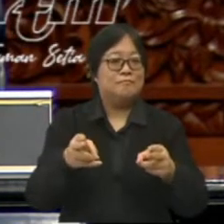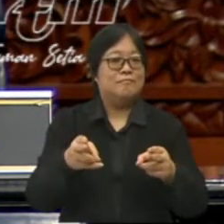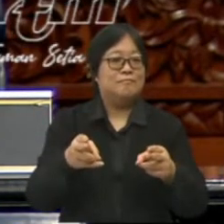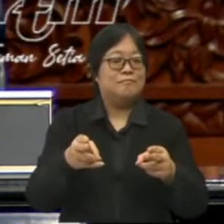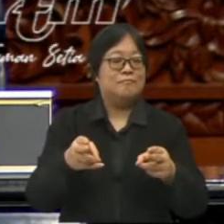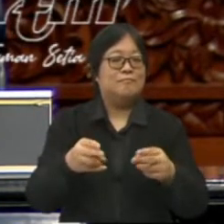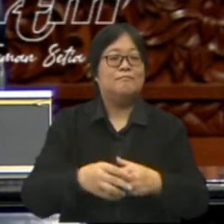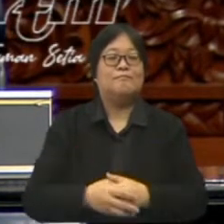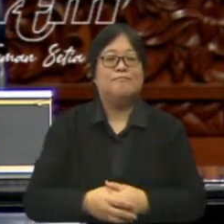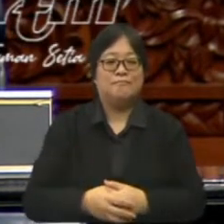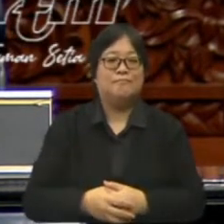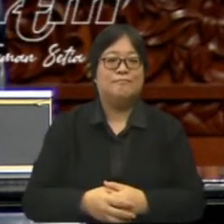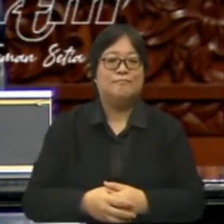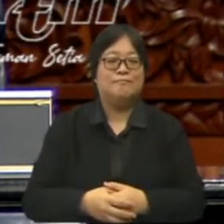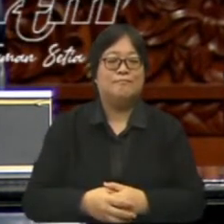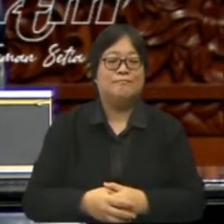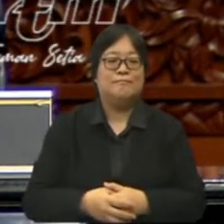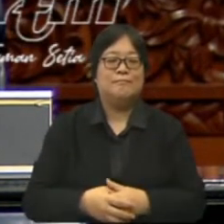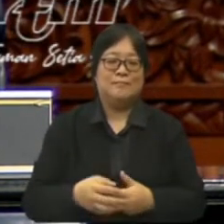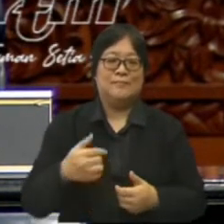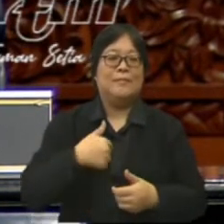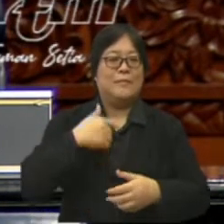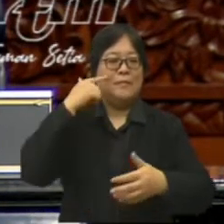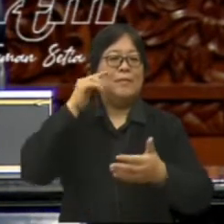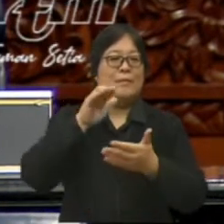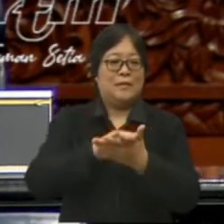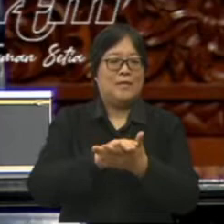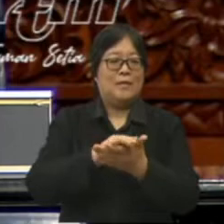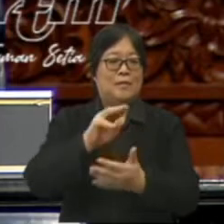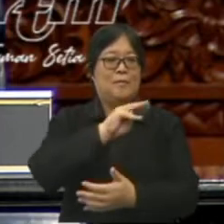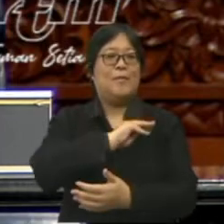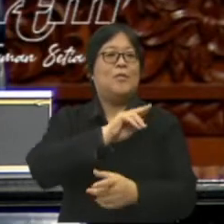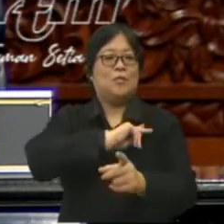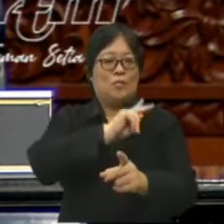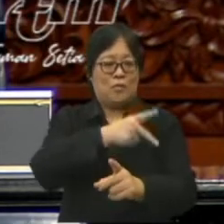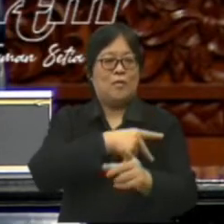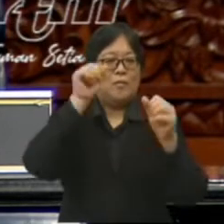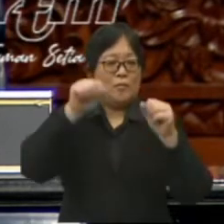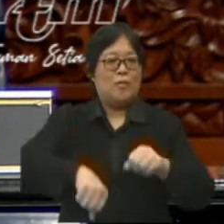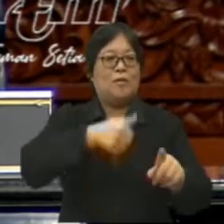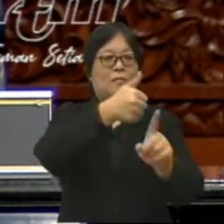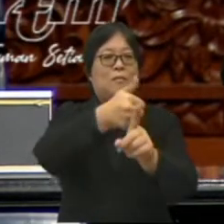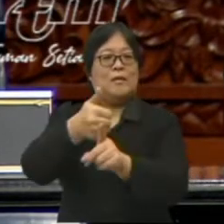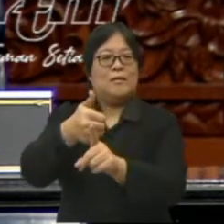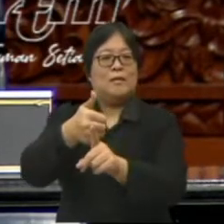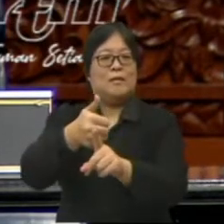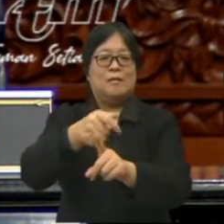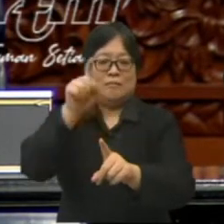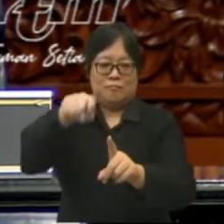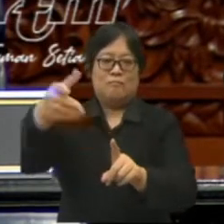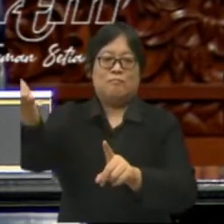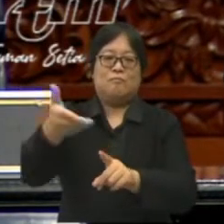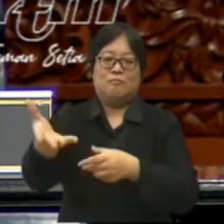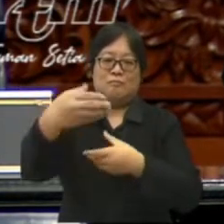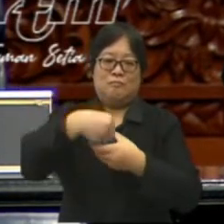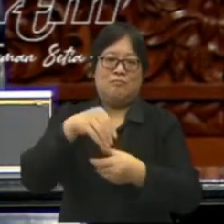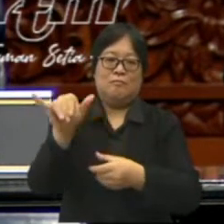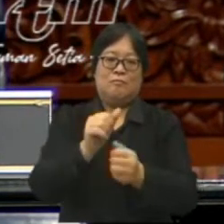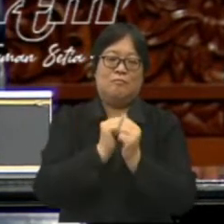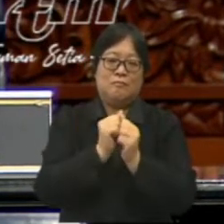Bencana Daerah ini jadi saya percaya menteri punya kuasa untuk mengarahkan kalau tidak berlaku yang kedua